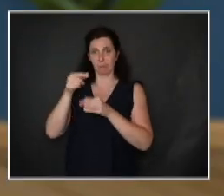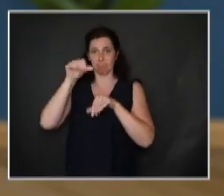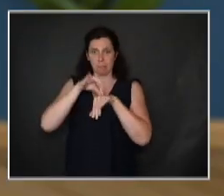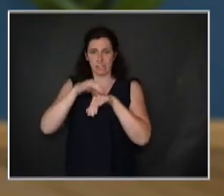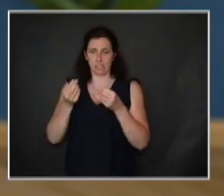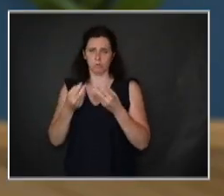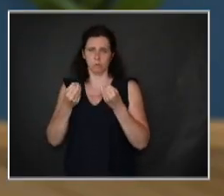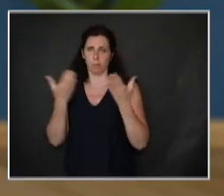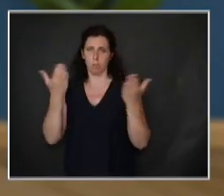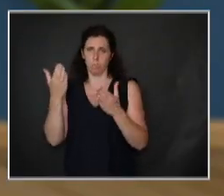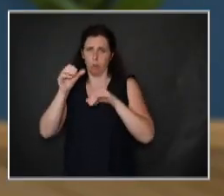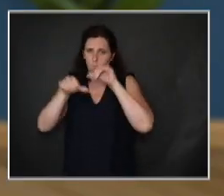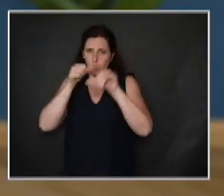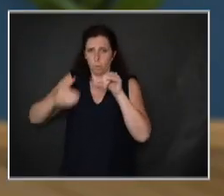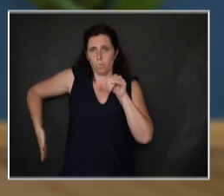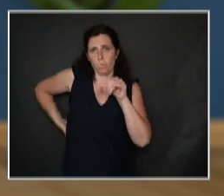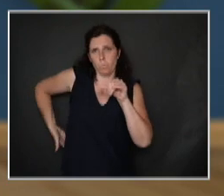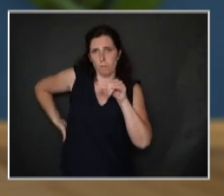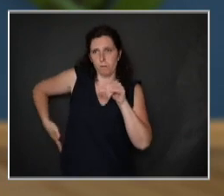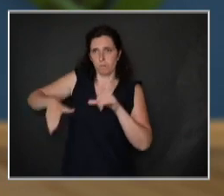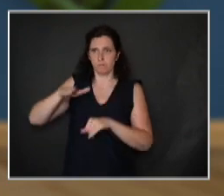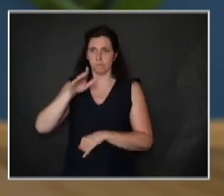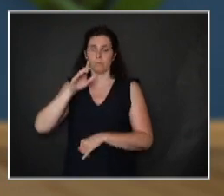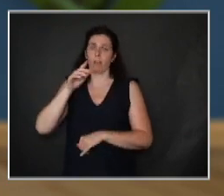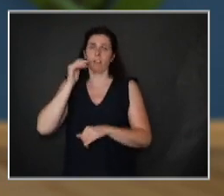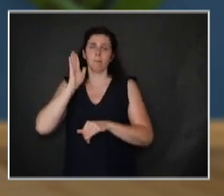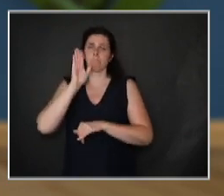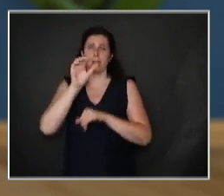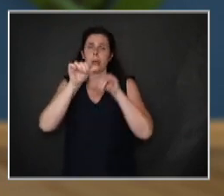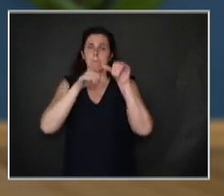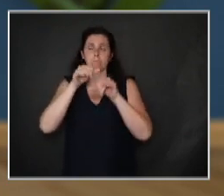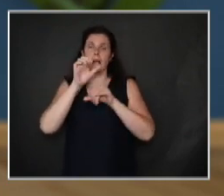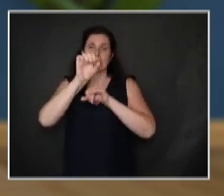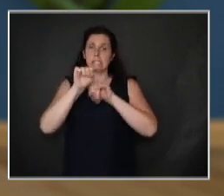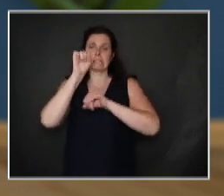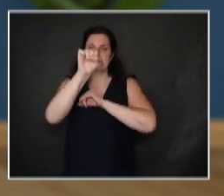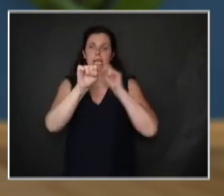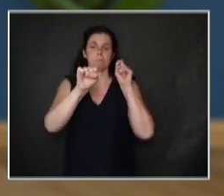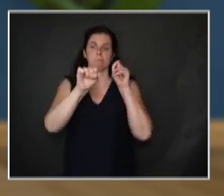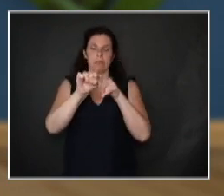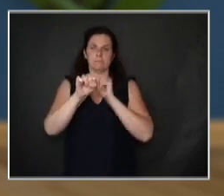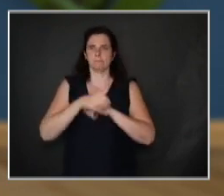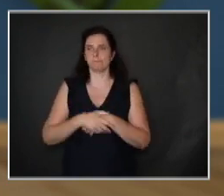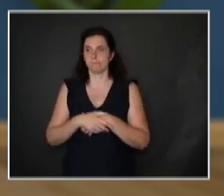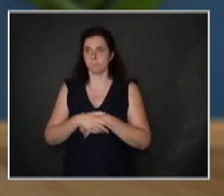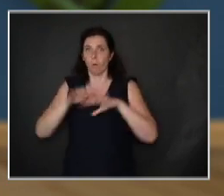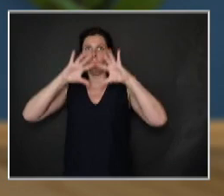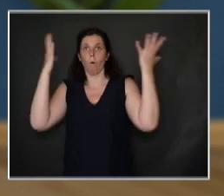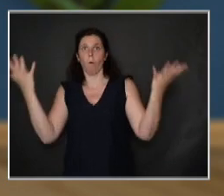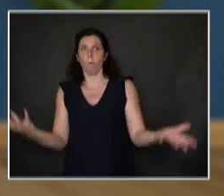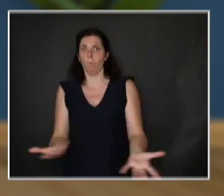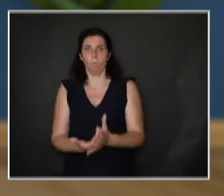la lombalgie, appelée le mal de siècle. En somme, c'est le mal de